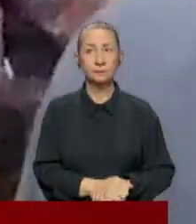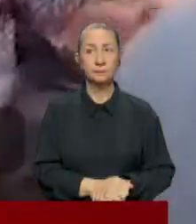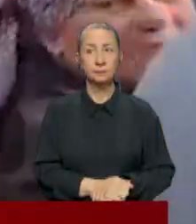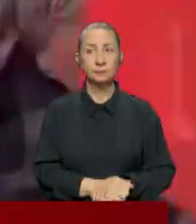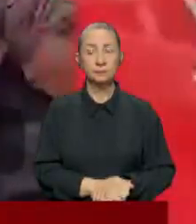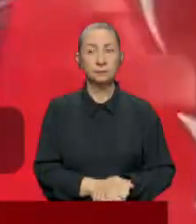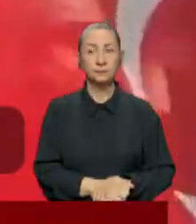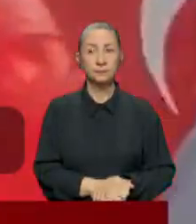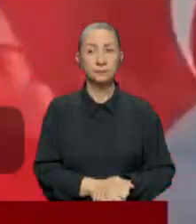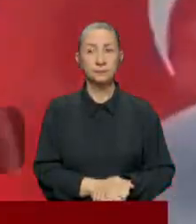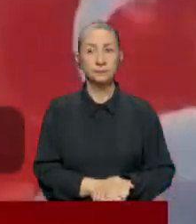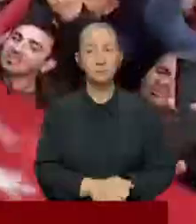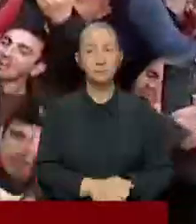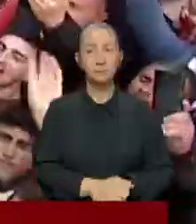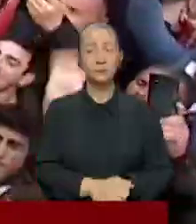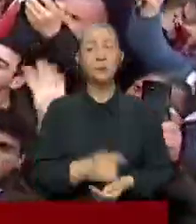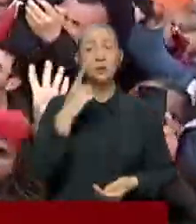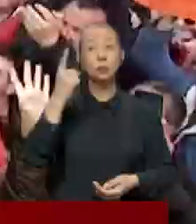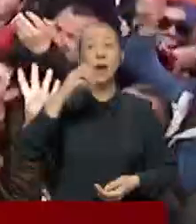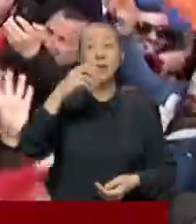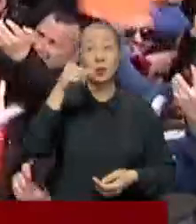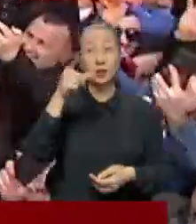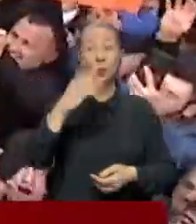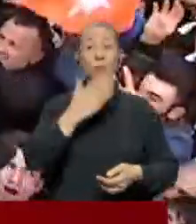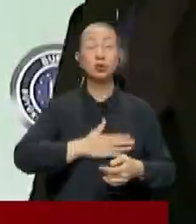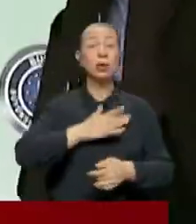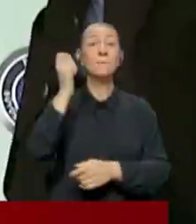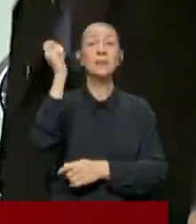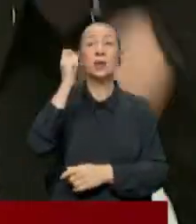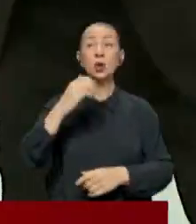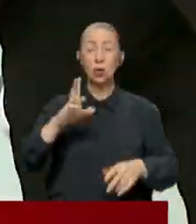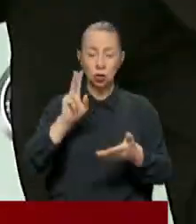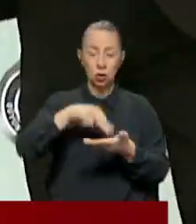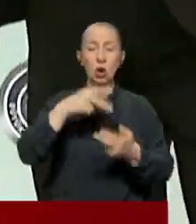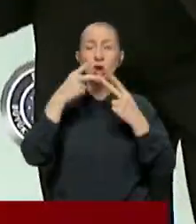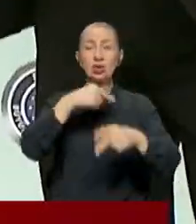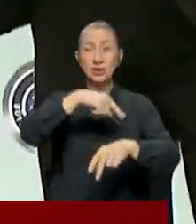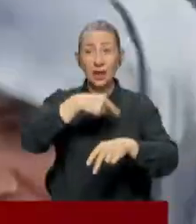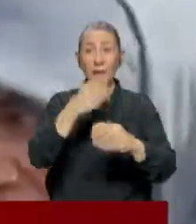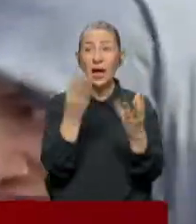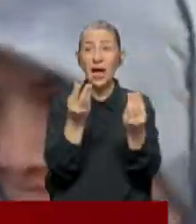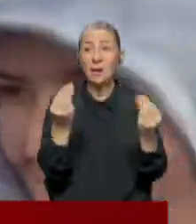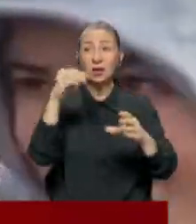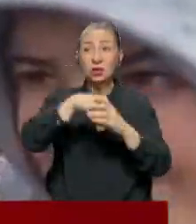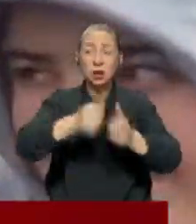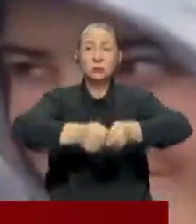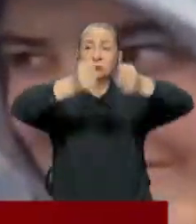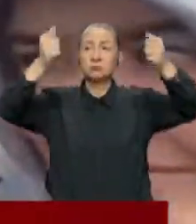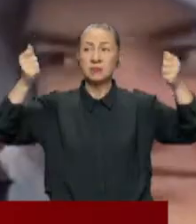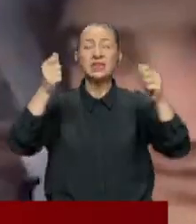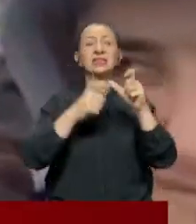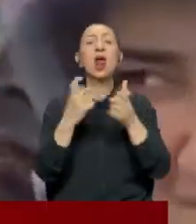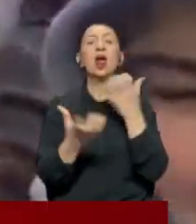adalet! Buyurun sesinizi açın! Cumhurbaşkanı Erdoğan'ın Bursa mitinginde kürsüde konuştuğu sırada kalabalık arasında açılan Sinan